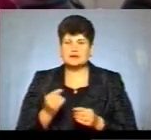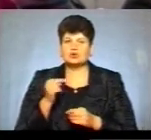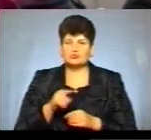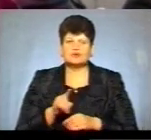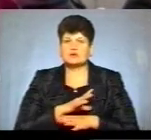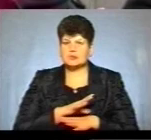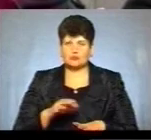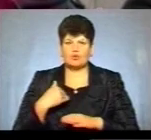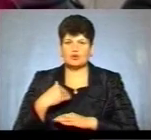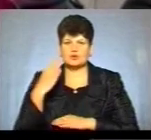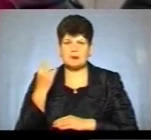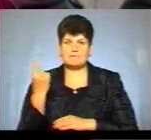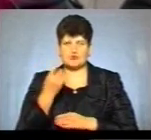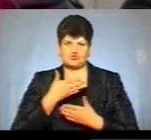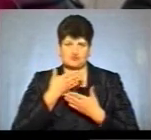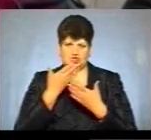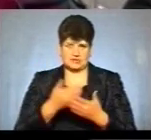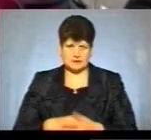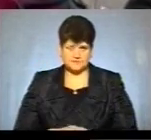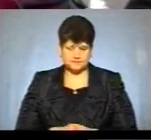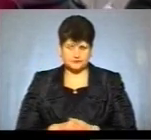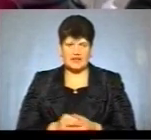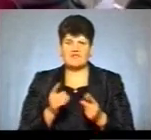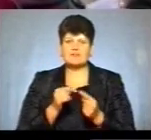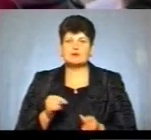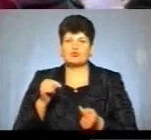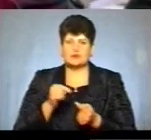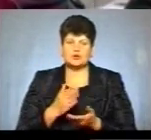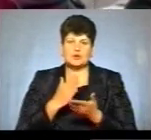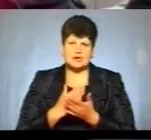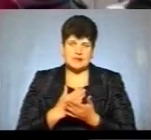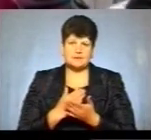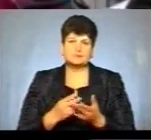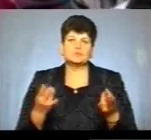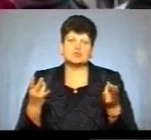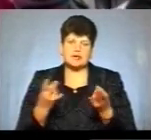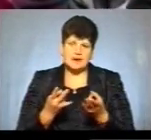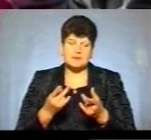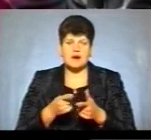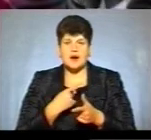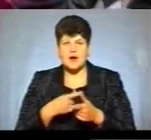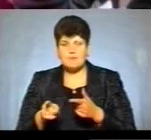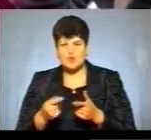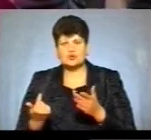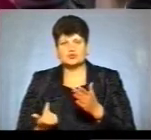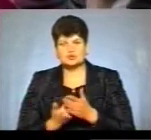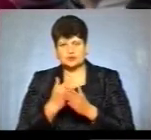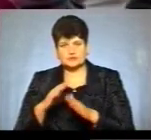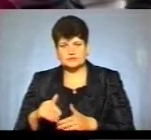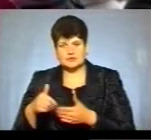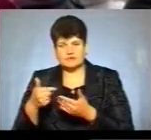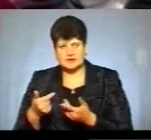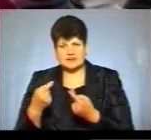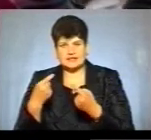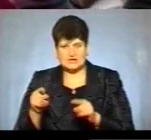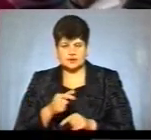був проголосований в першому читанні. Відповідно, є процедурна потреба або його виносити заново